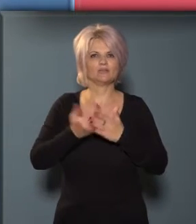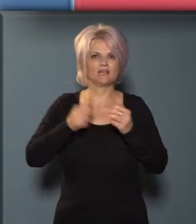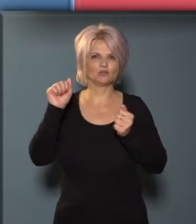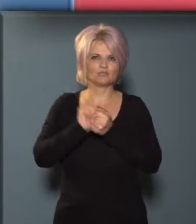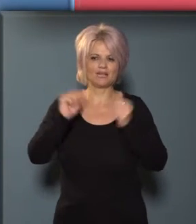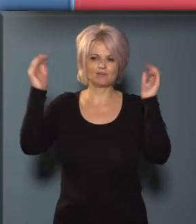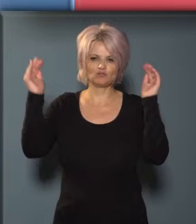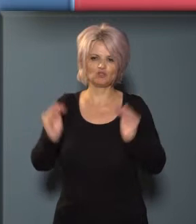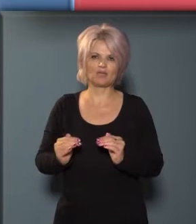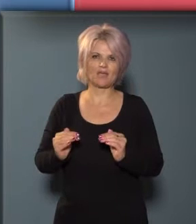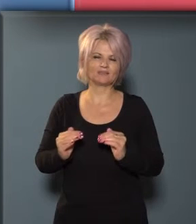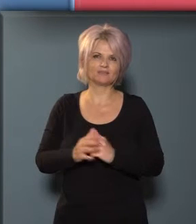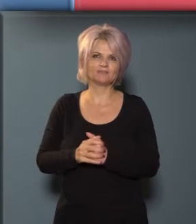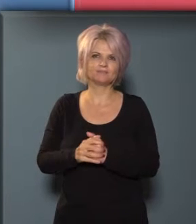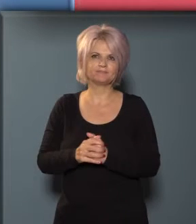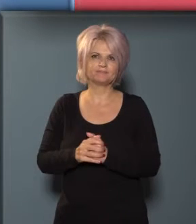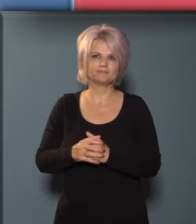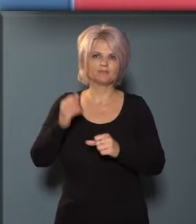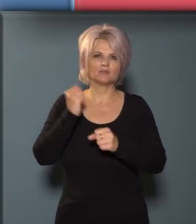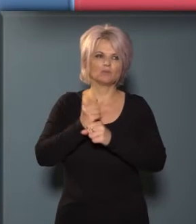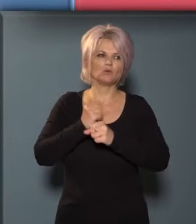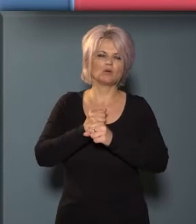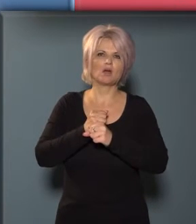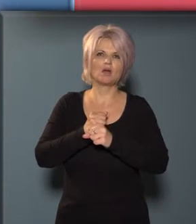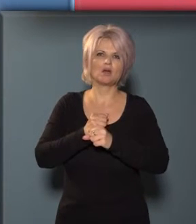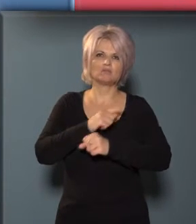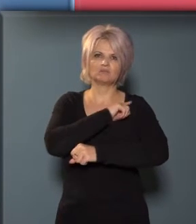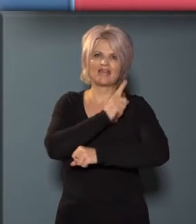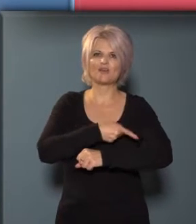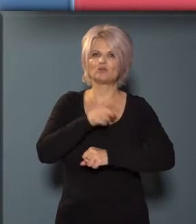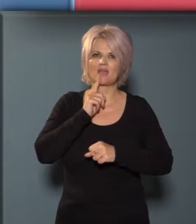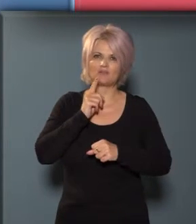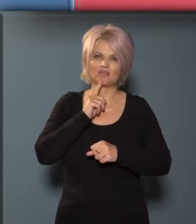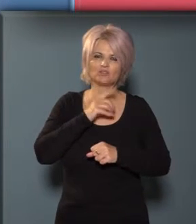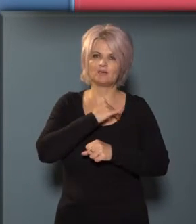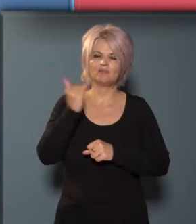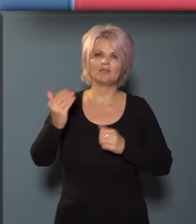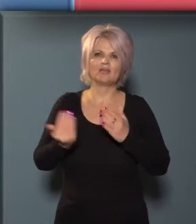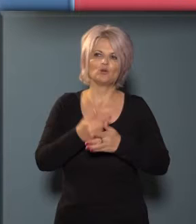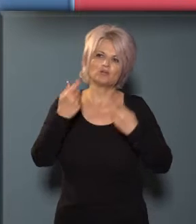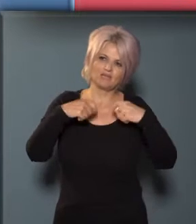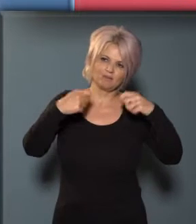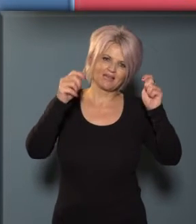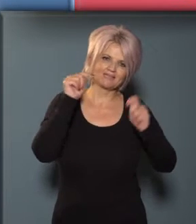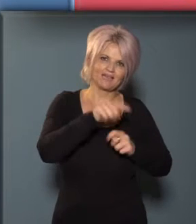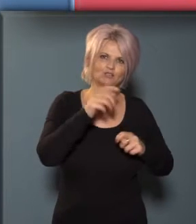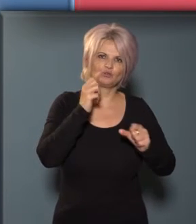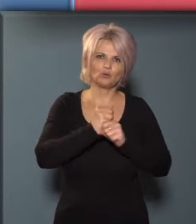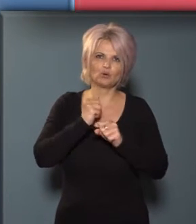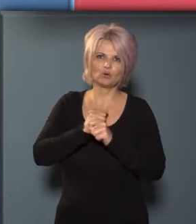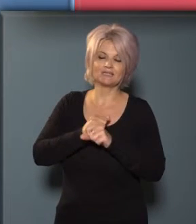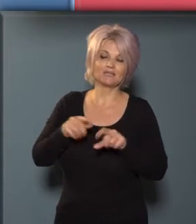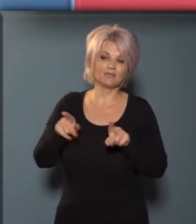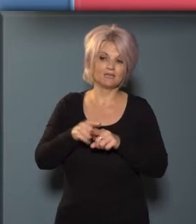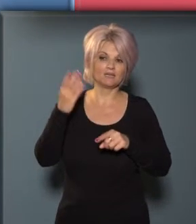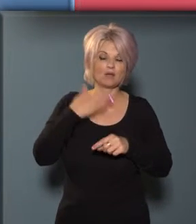visszaesett elsősorban a munkaerő problémák miatt. Mindenki az új építéseken dolgozik. Így,